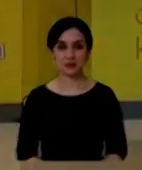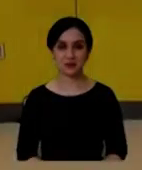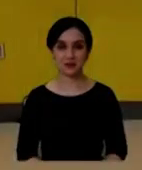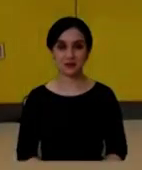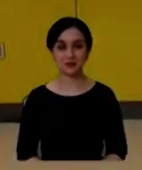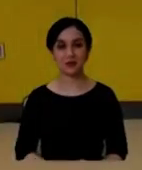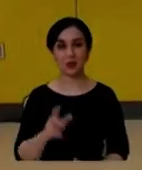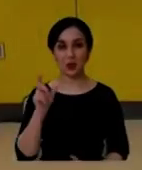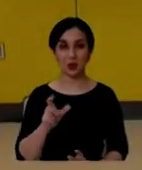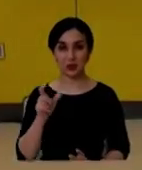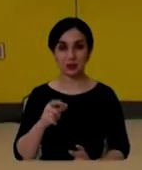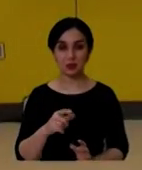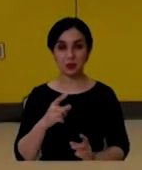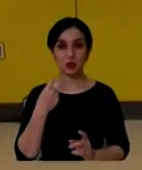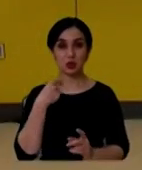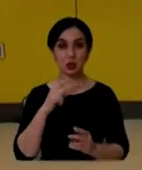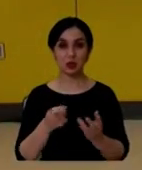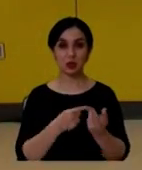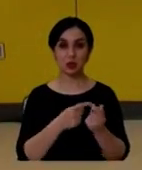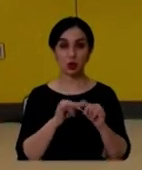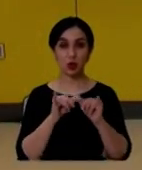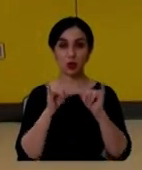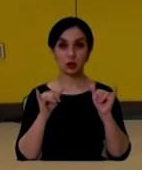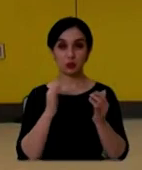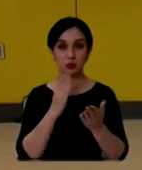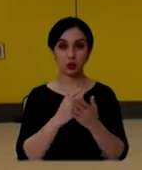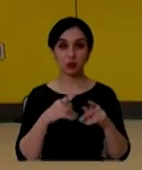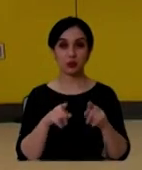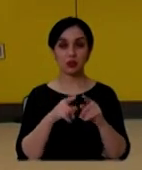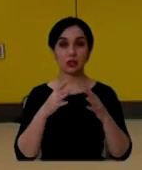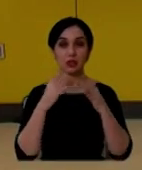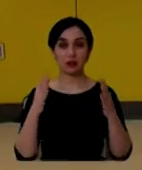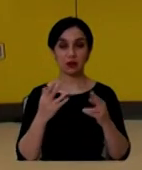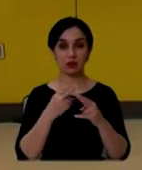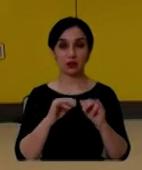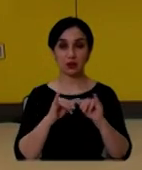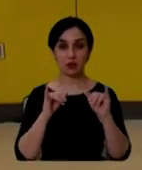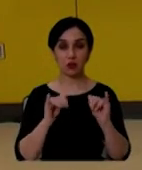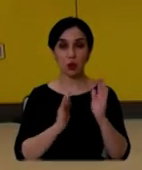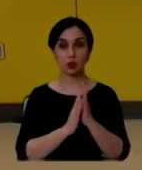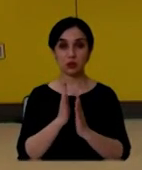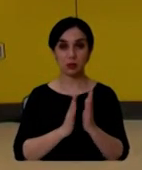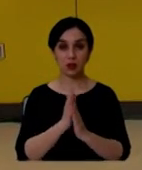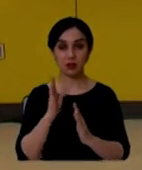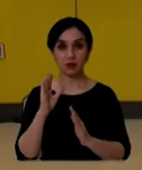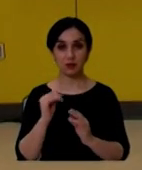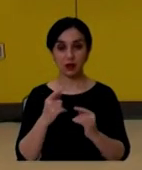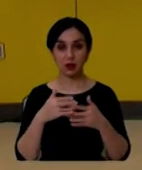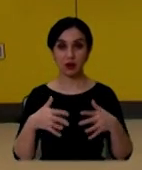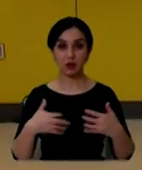Adam ələrniq sənjəkhtən, ərtəbárışı ve kənq tərqalışı, osimliklər ve